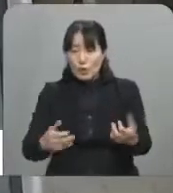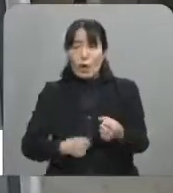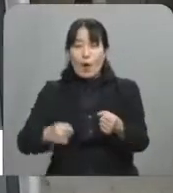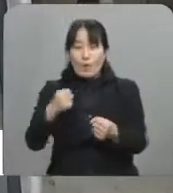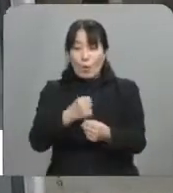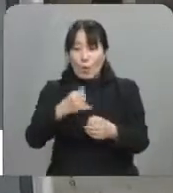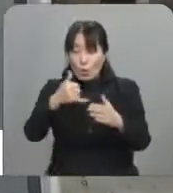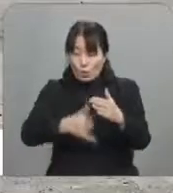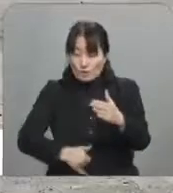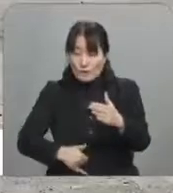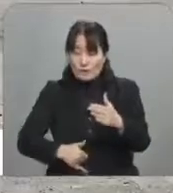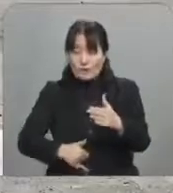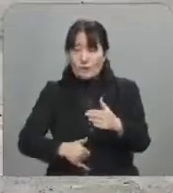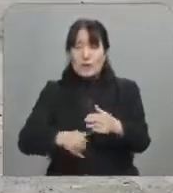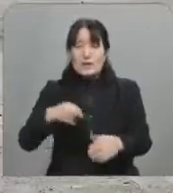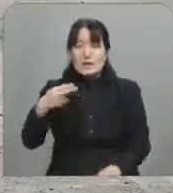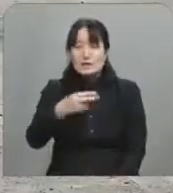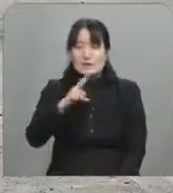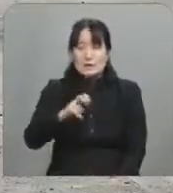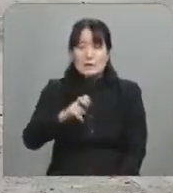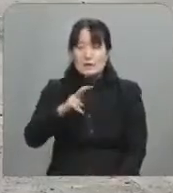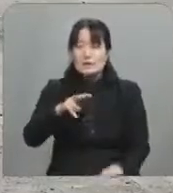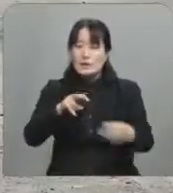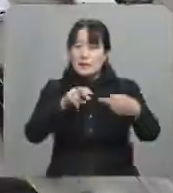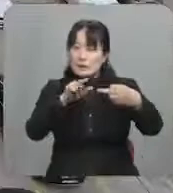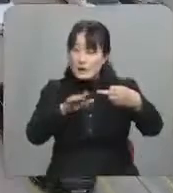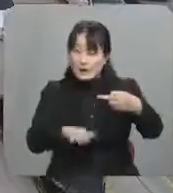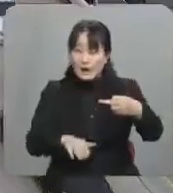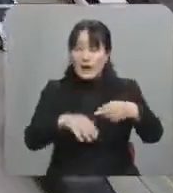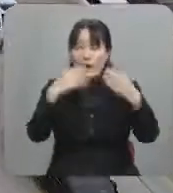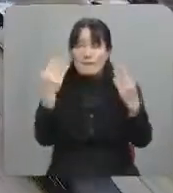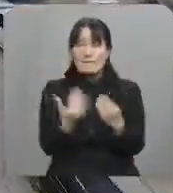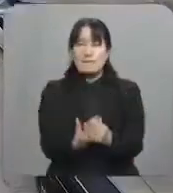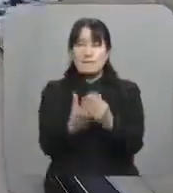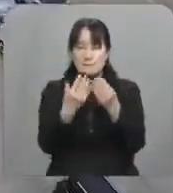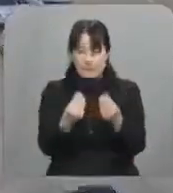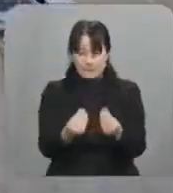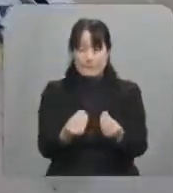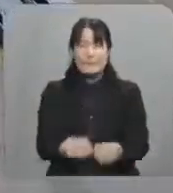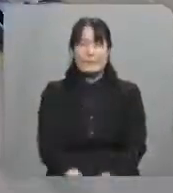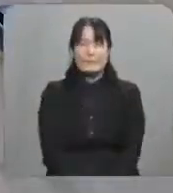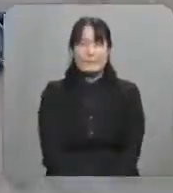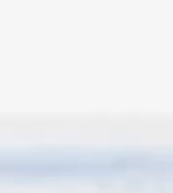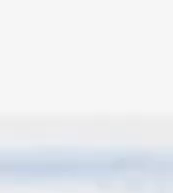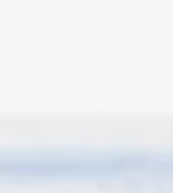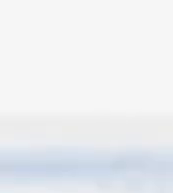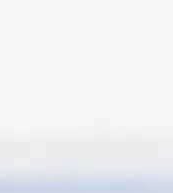복원 공사는 2022년 말에 완공될 예정입니다. KBS 뉴스 강탁균입니다.